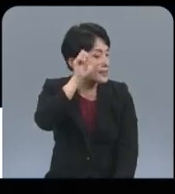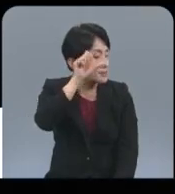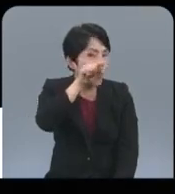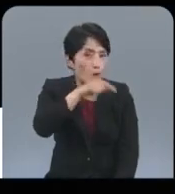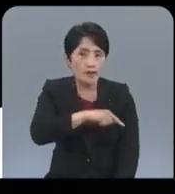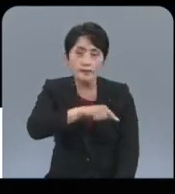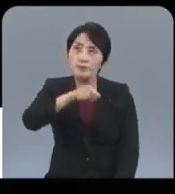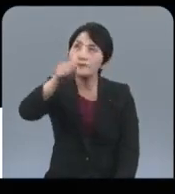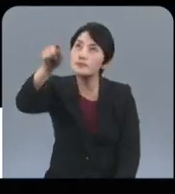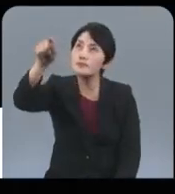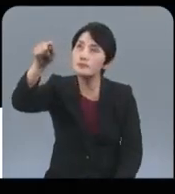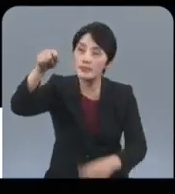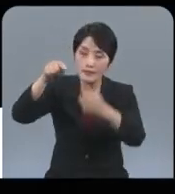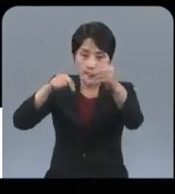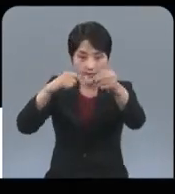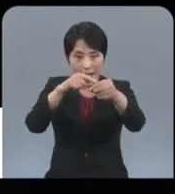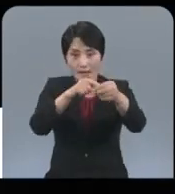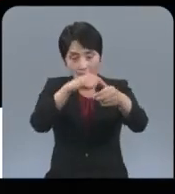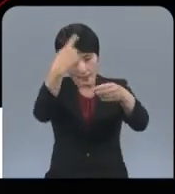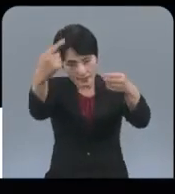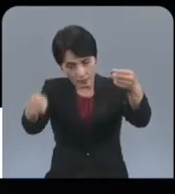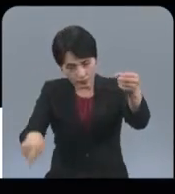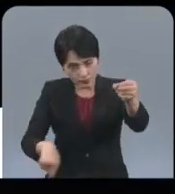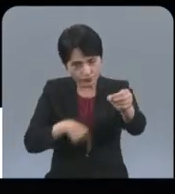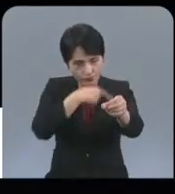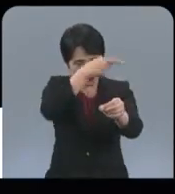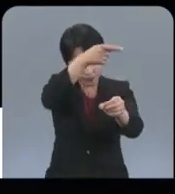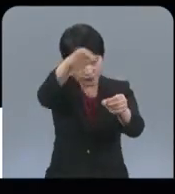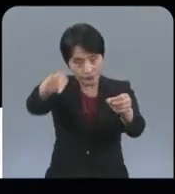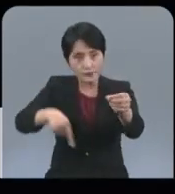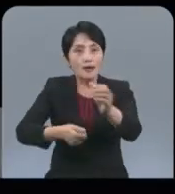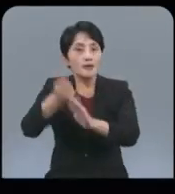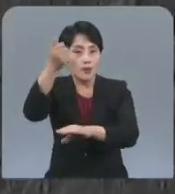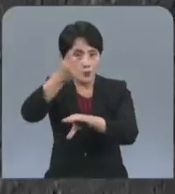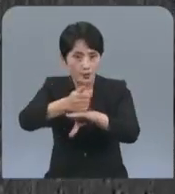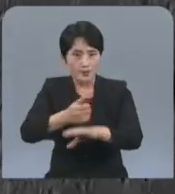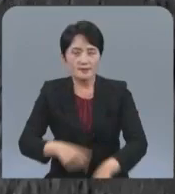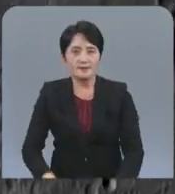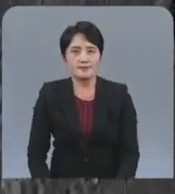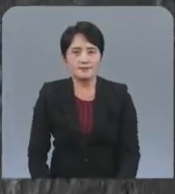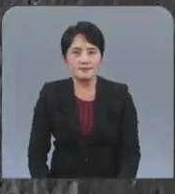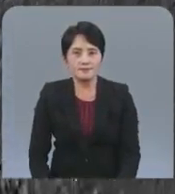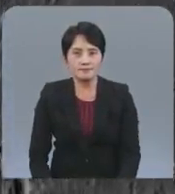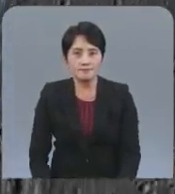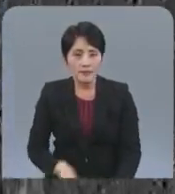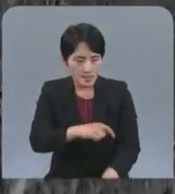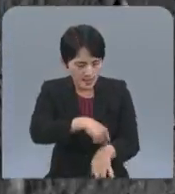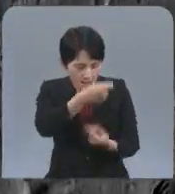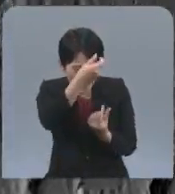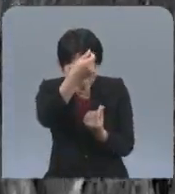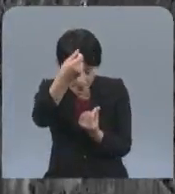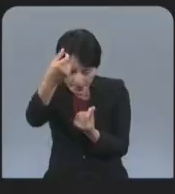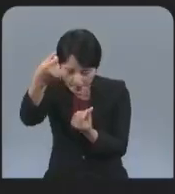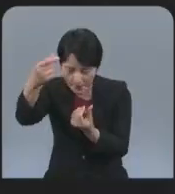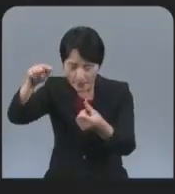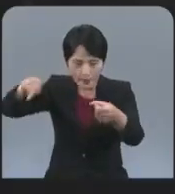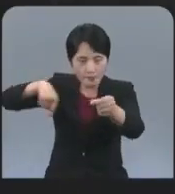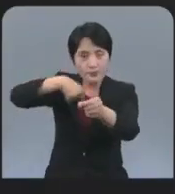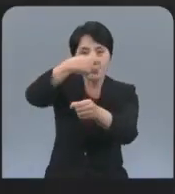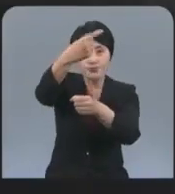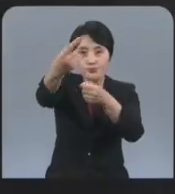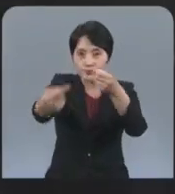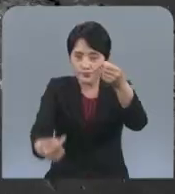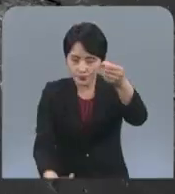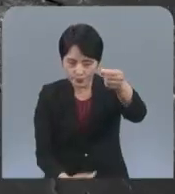jours parcourant une distance de 5,94 millions de kilomètr pour finalement s'installer en orbite autour de la Lune à la fin de la même année